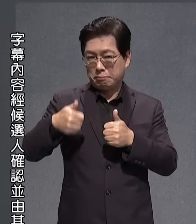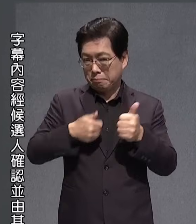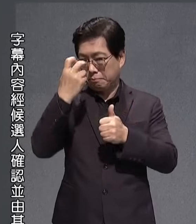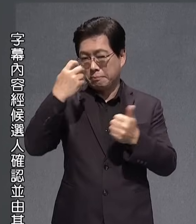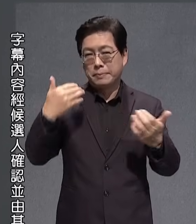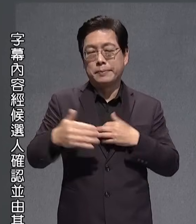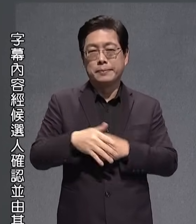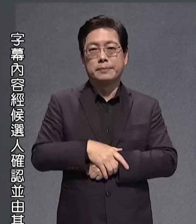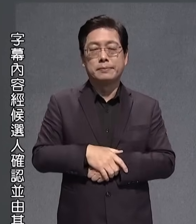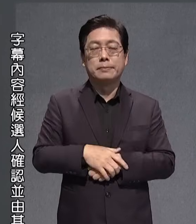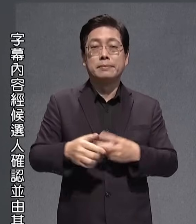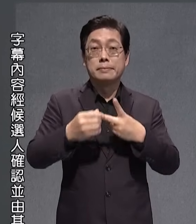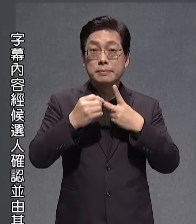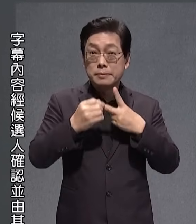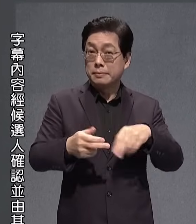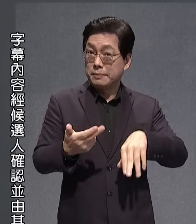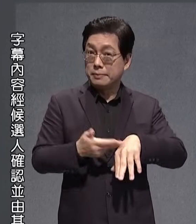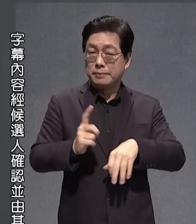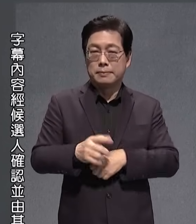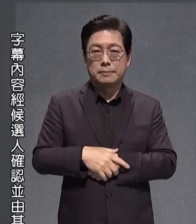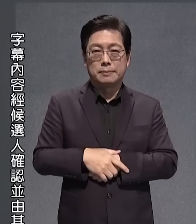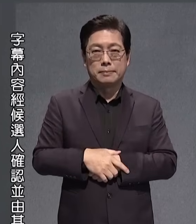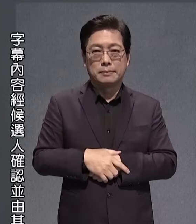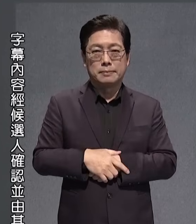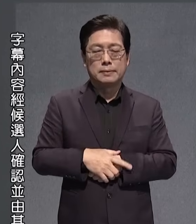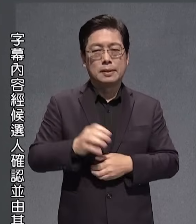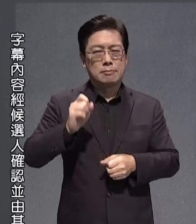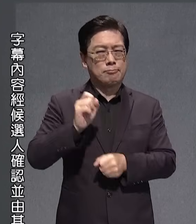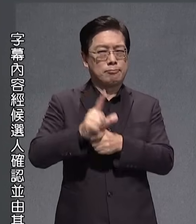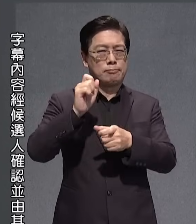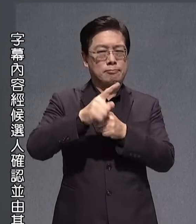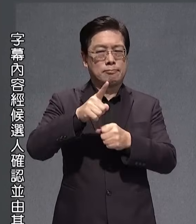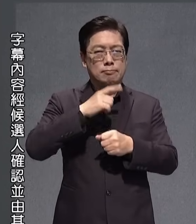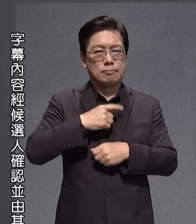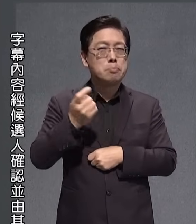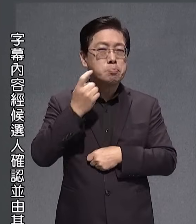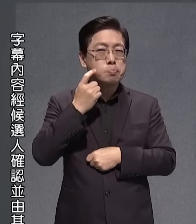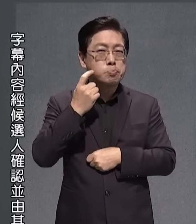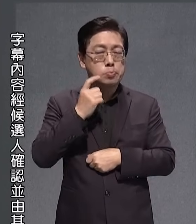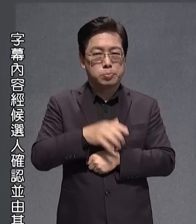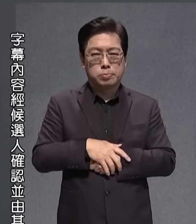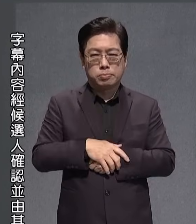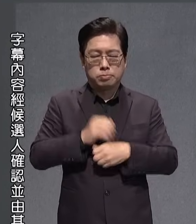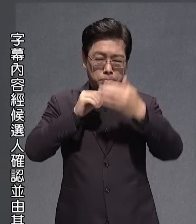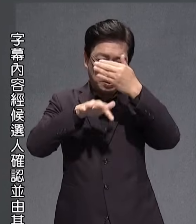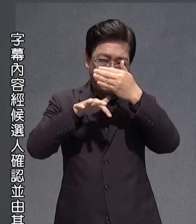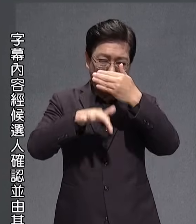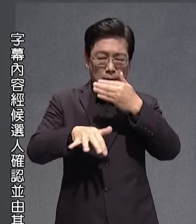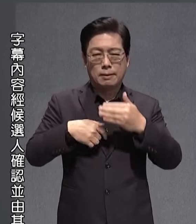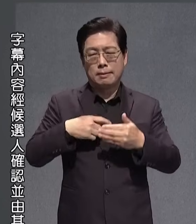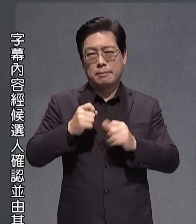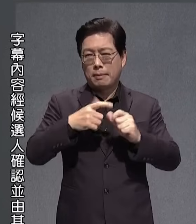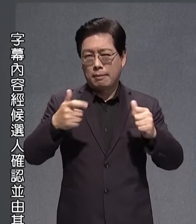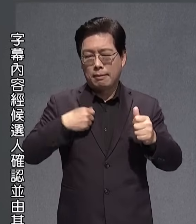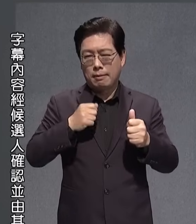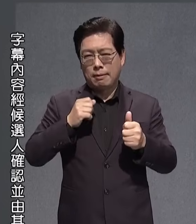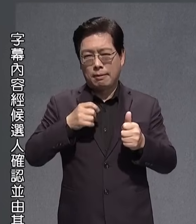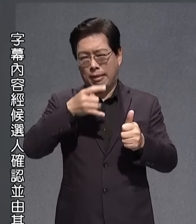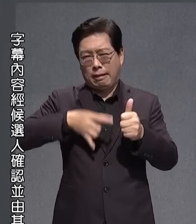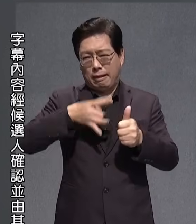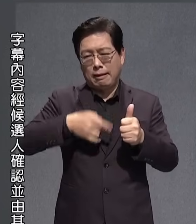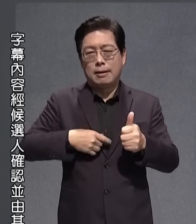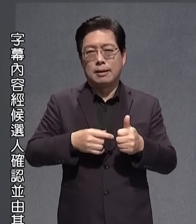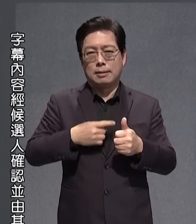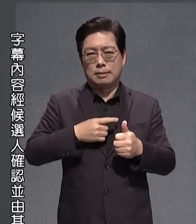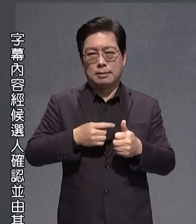查。第二个说法是用扭曲、造谣、抹黑、攻击的方式来